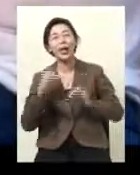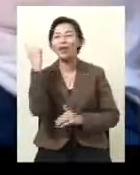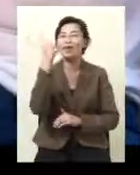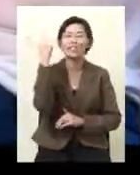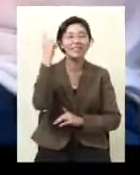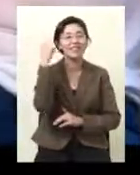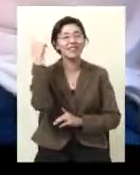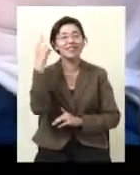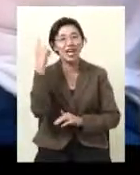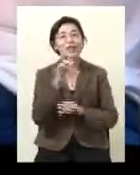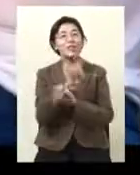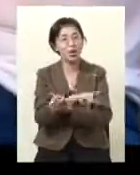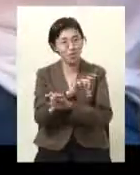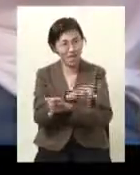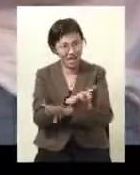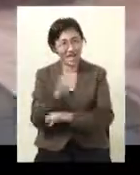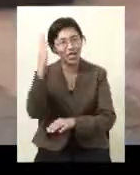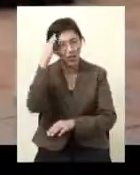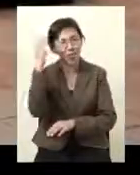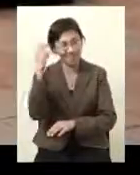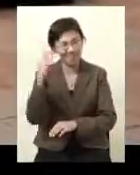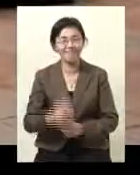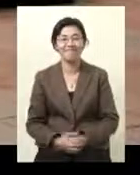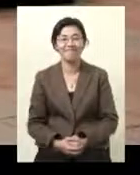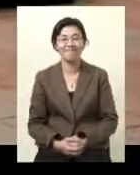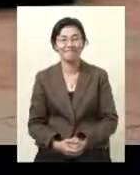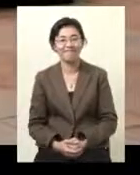เที่ยวจังหวัดเพชรบุรีหัวหิน